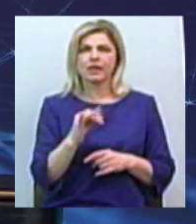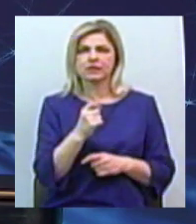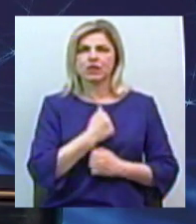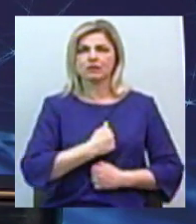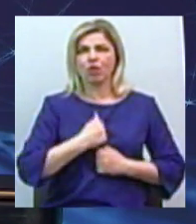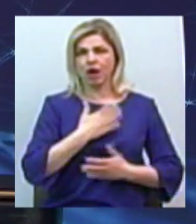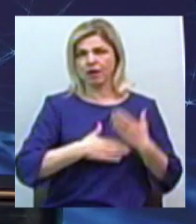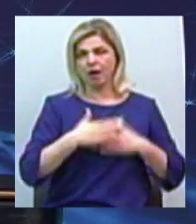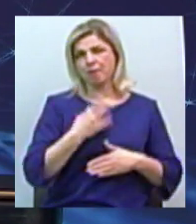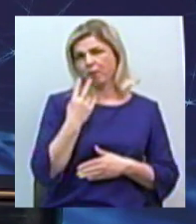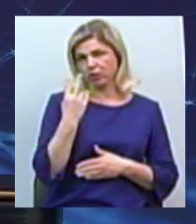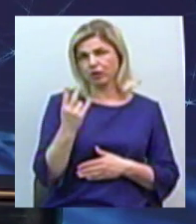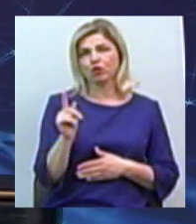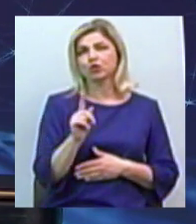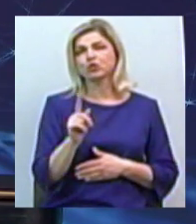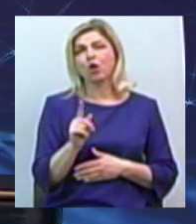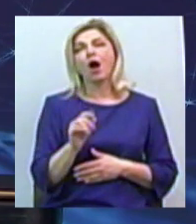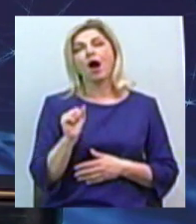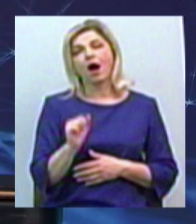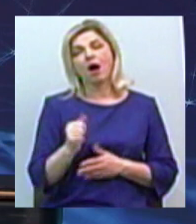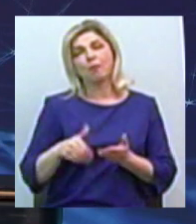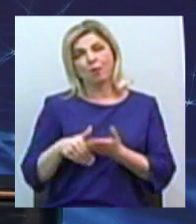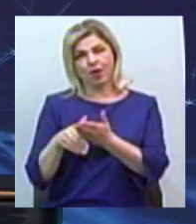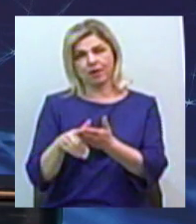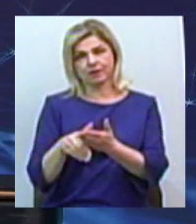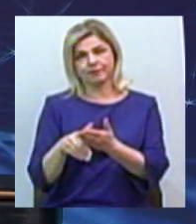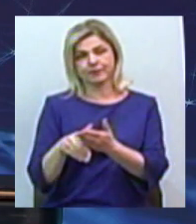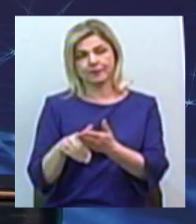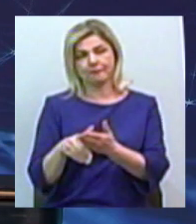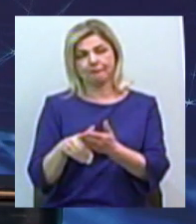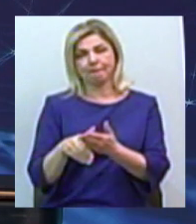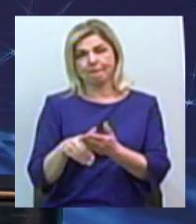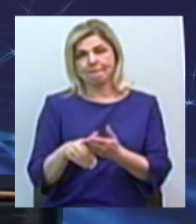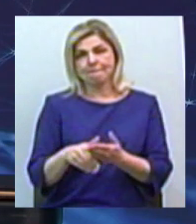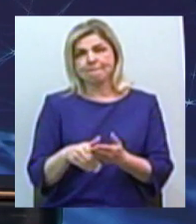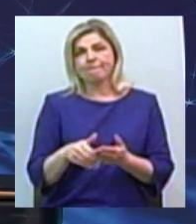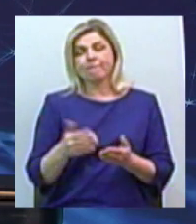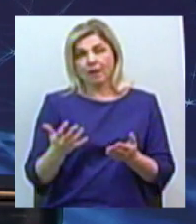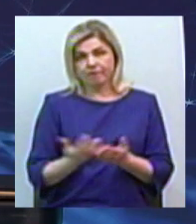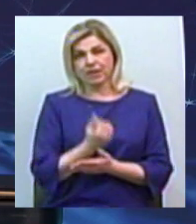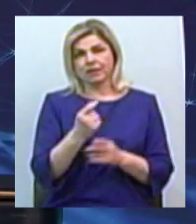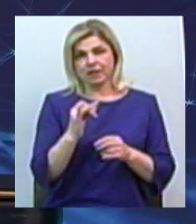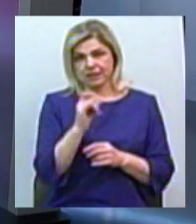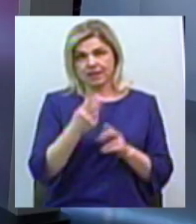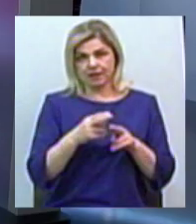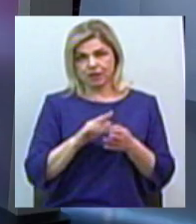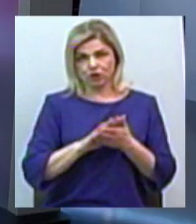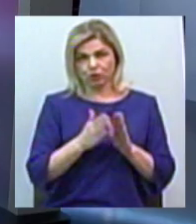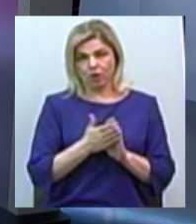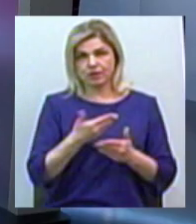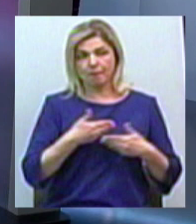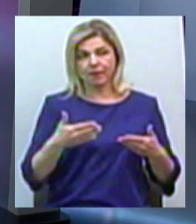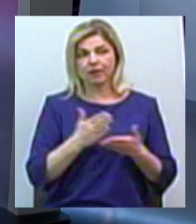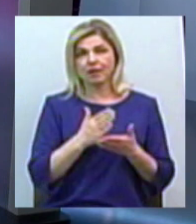що подивимося, до чого це, а якось допомагати виплисти з цієї ситуації, бо ми на одному кораблі знаходимося. Якщо він